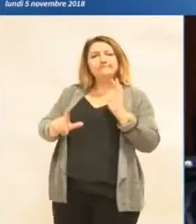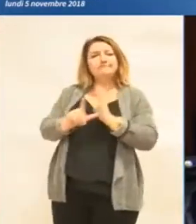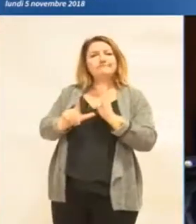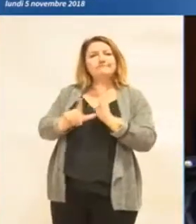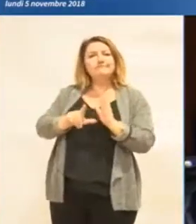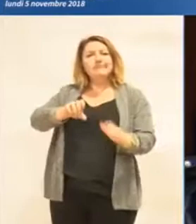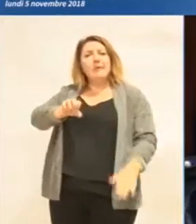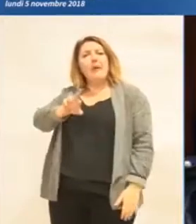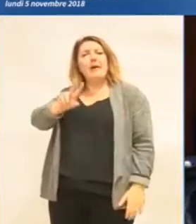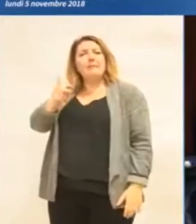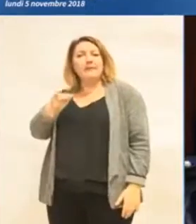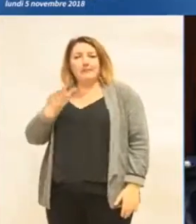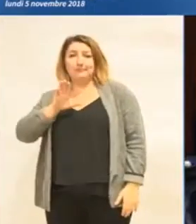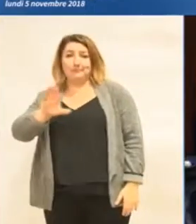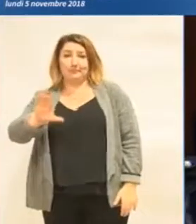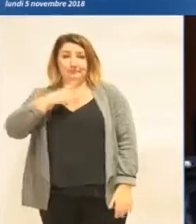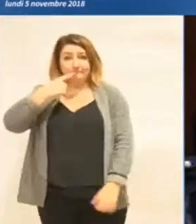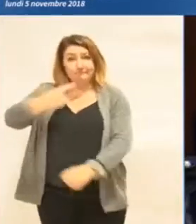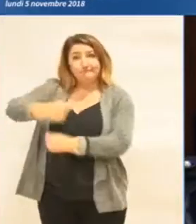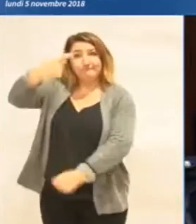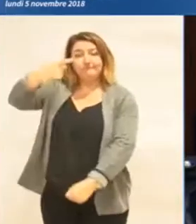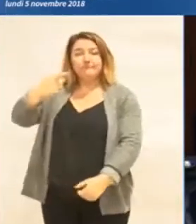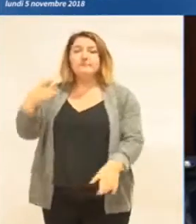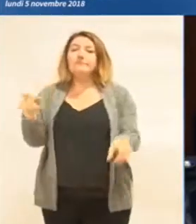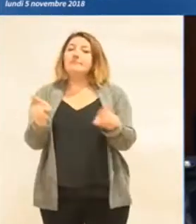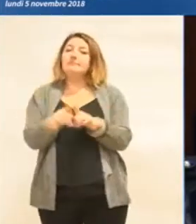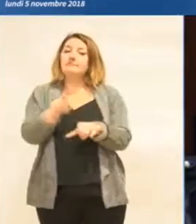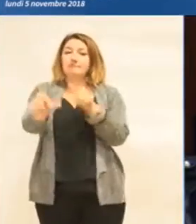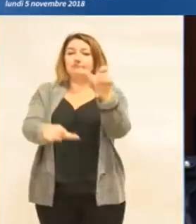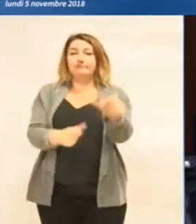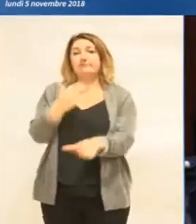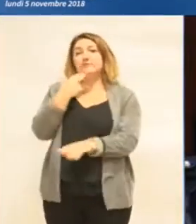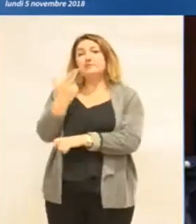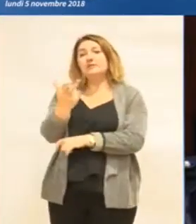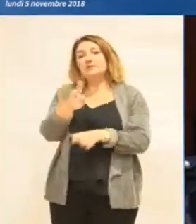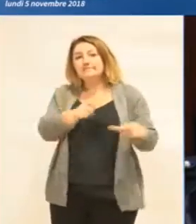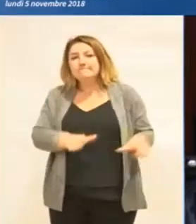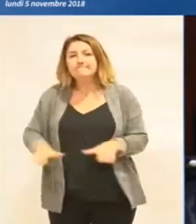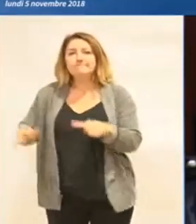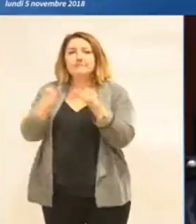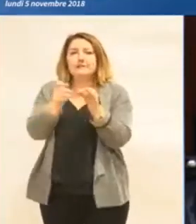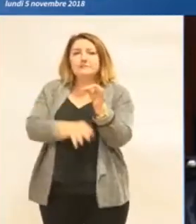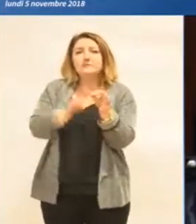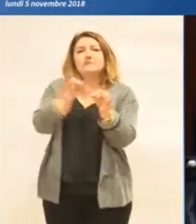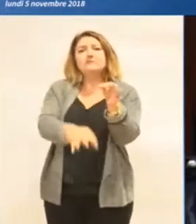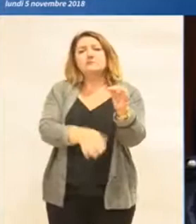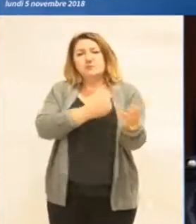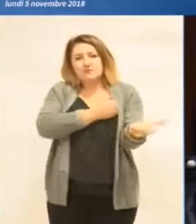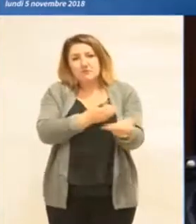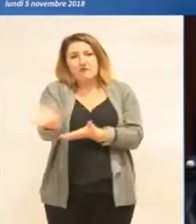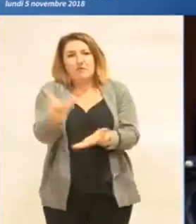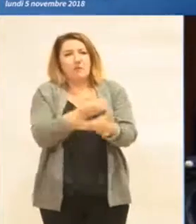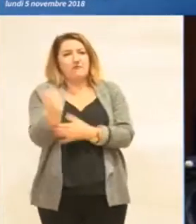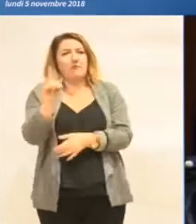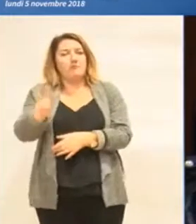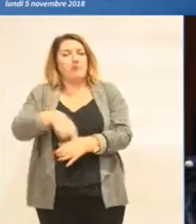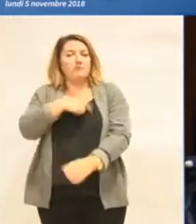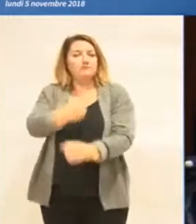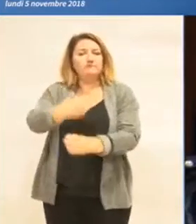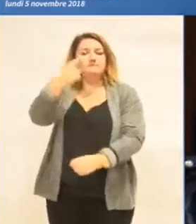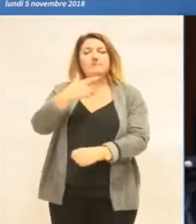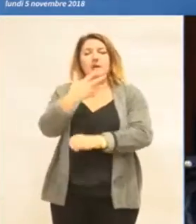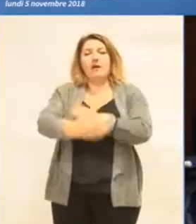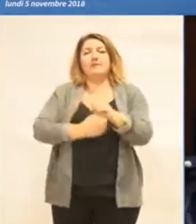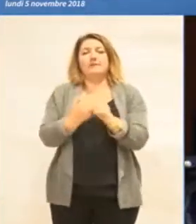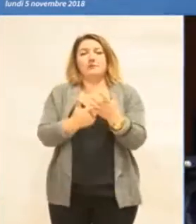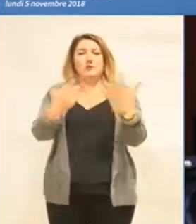et celle-ci impose également d'informer les usagers des résultats de surveillance dans les ERP. Le bilan réalisé en 2018